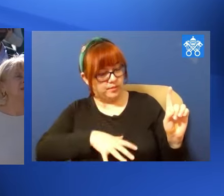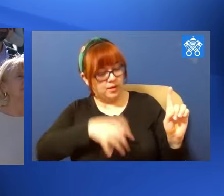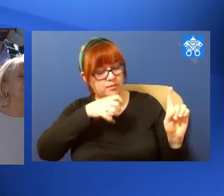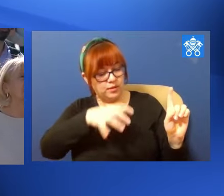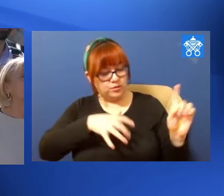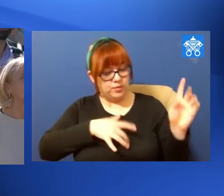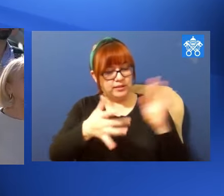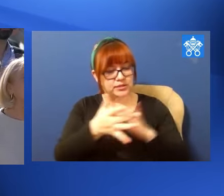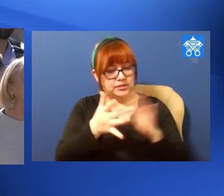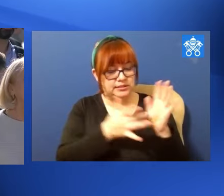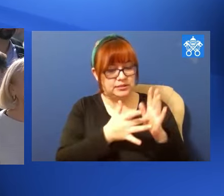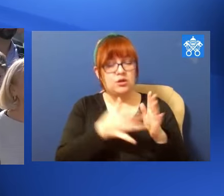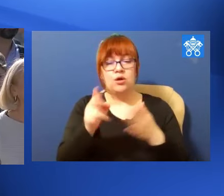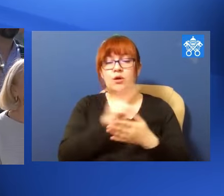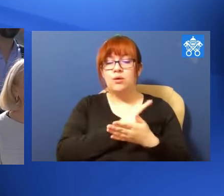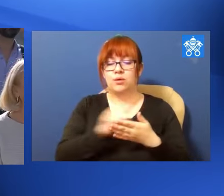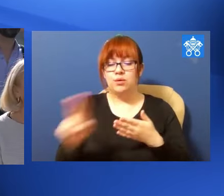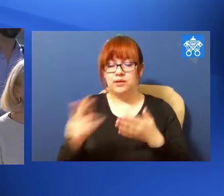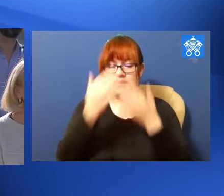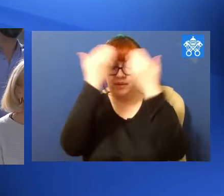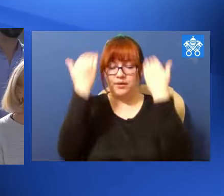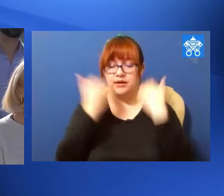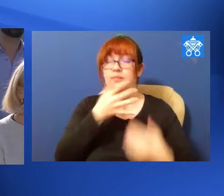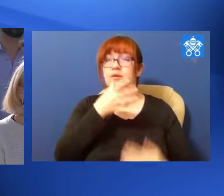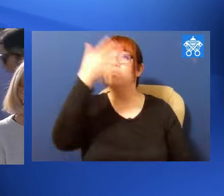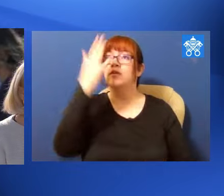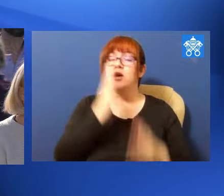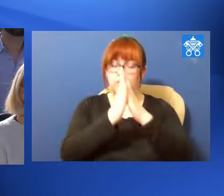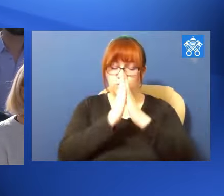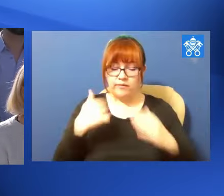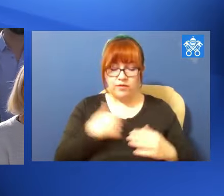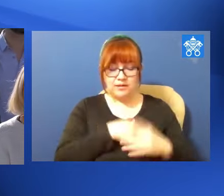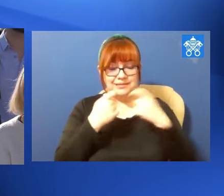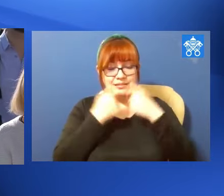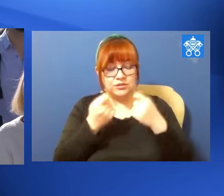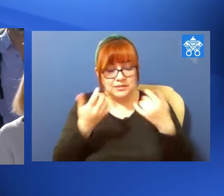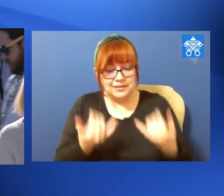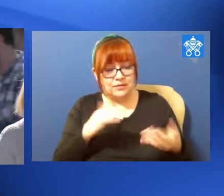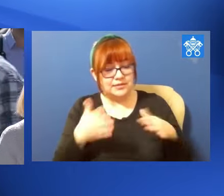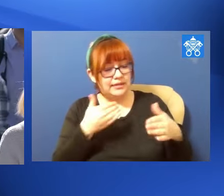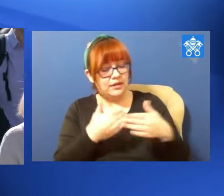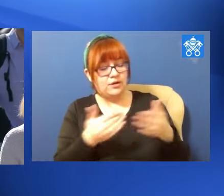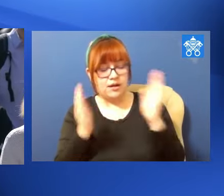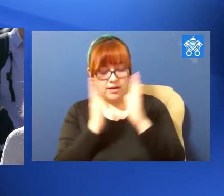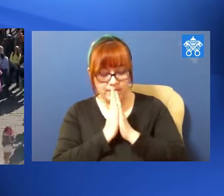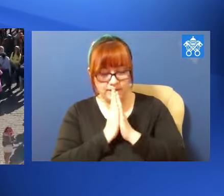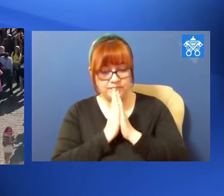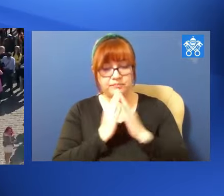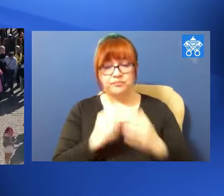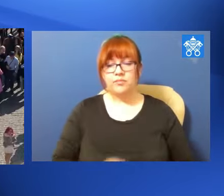Sancta Maria, Mater Dei, ora pro nobis pecadoribus, nunc et inora mortis nostre. Amen.